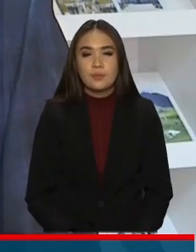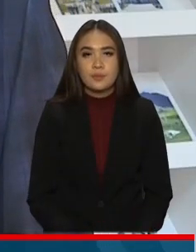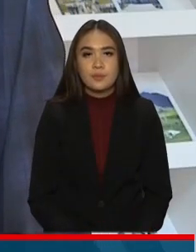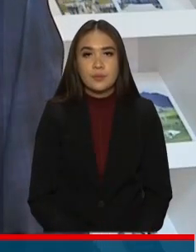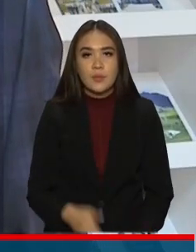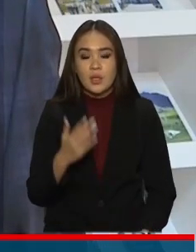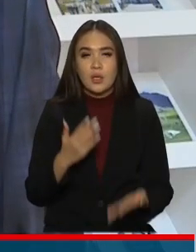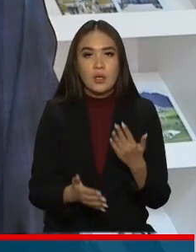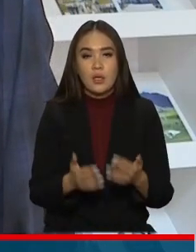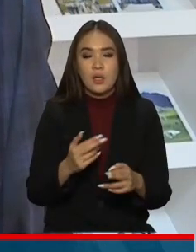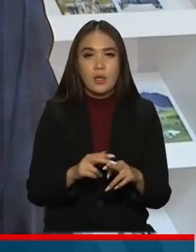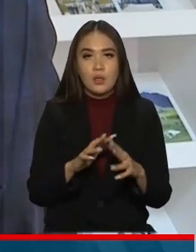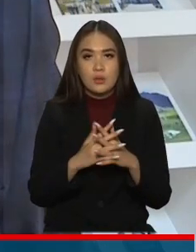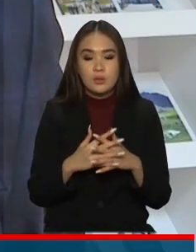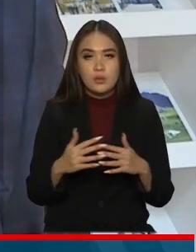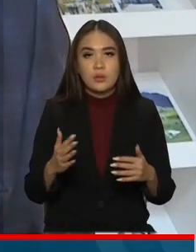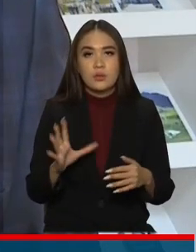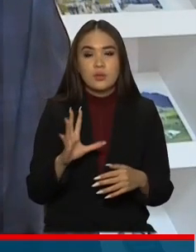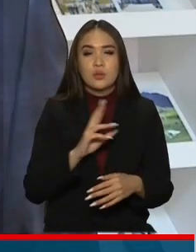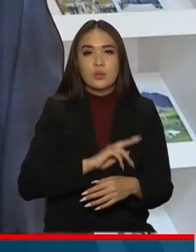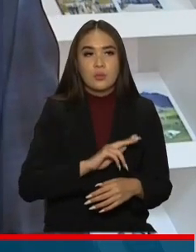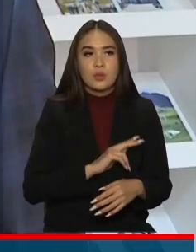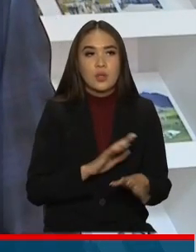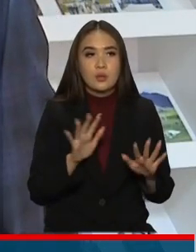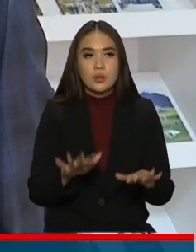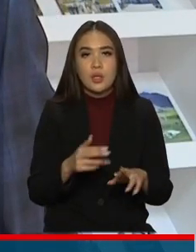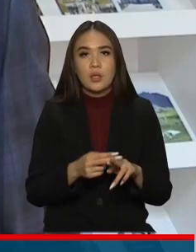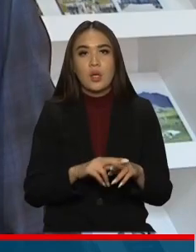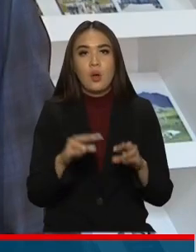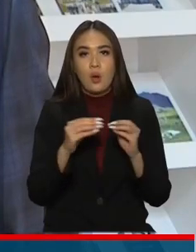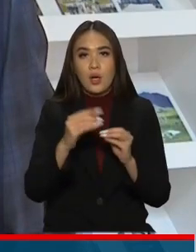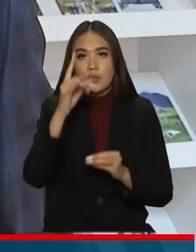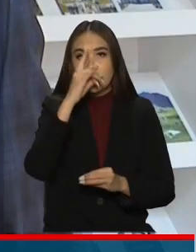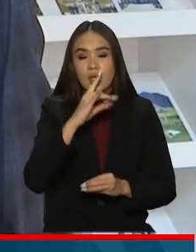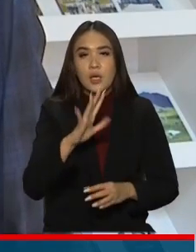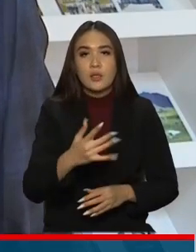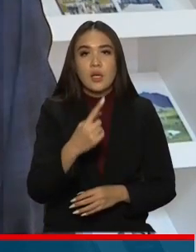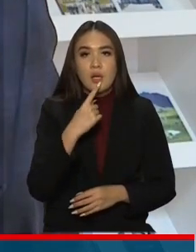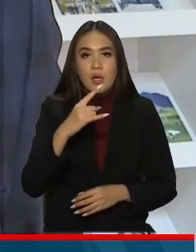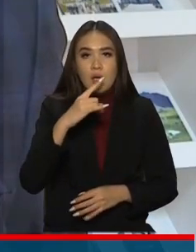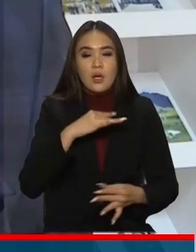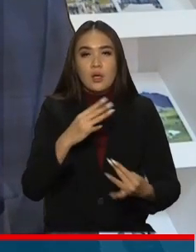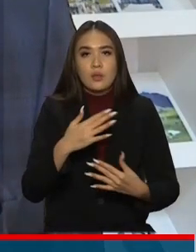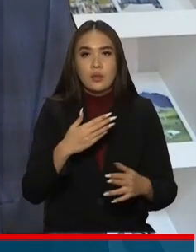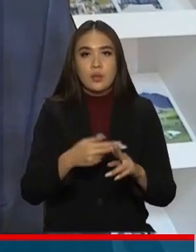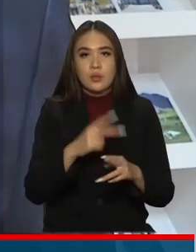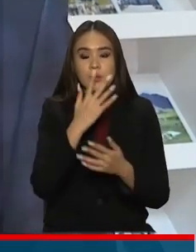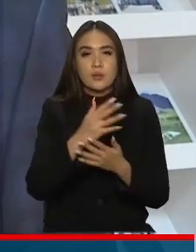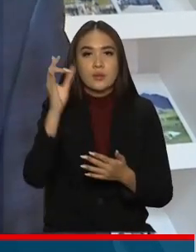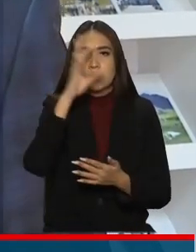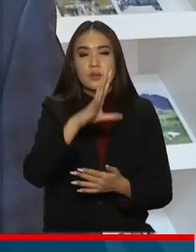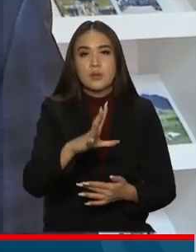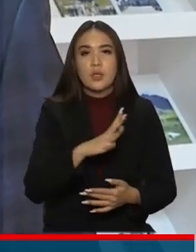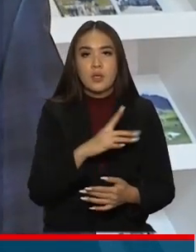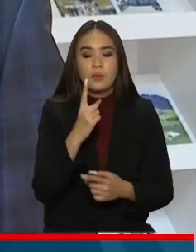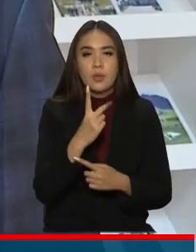Егер аулада отырған, немесе жұмыста отырған, 10 қазақша сөйлесіп отыратын болса, ортасындағы 1-2 өзге